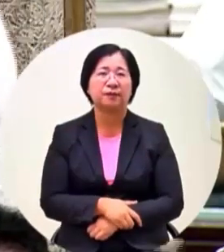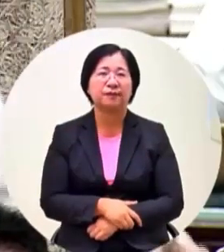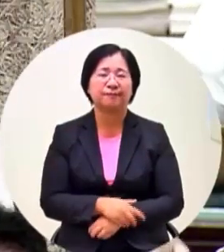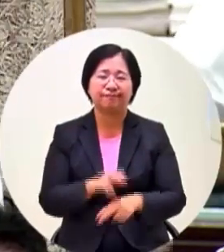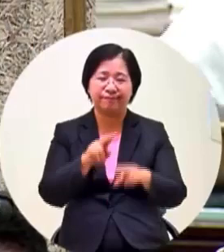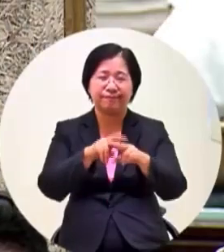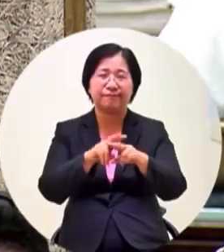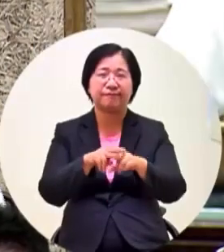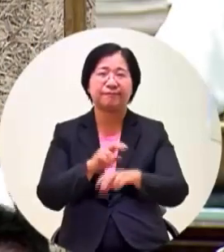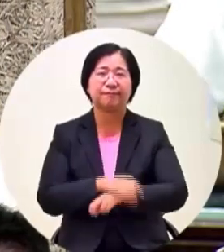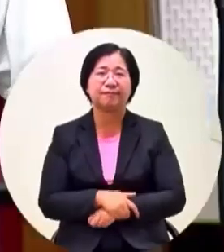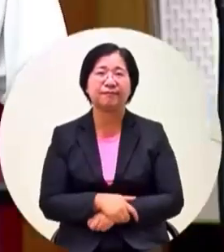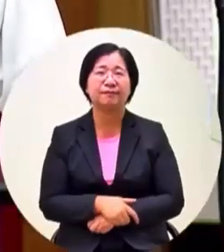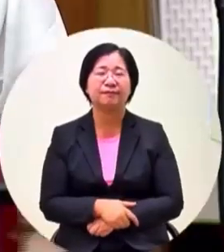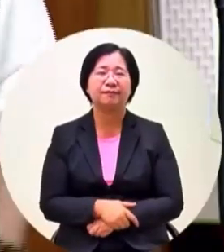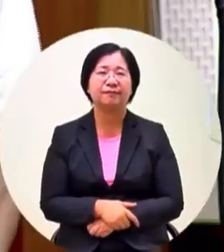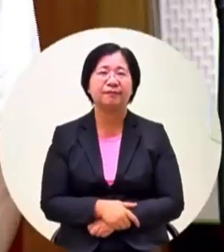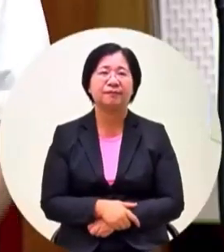谢谢。